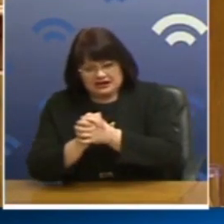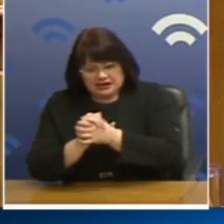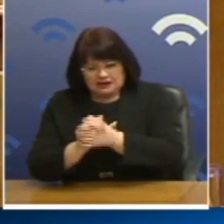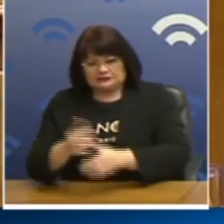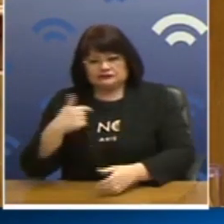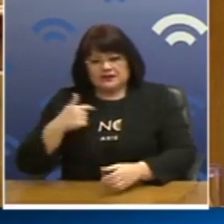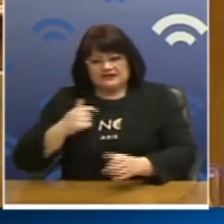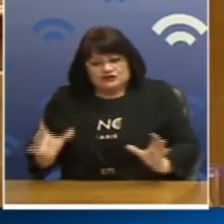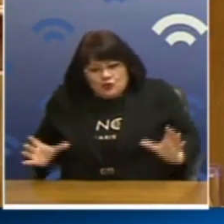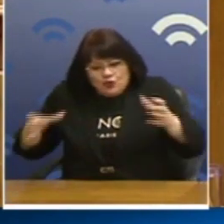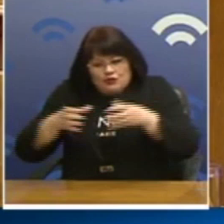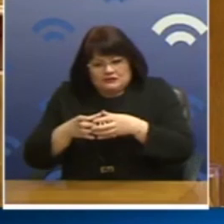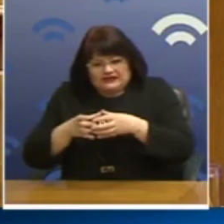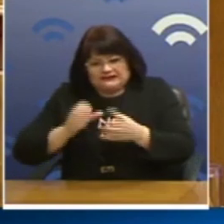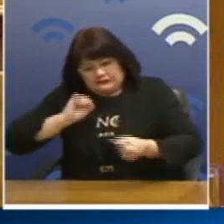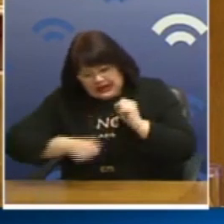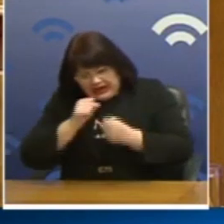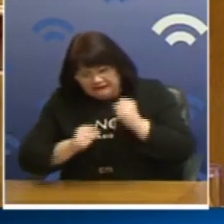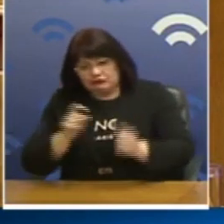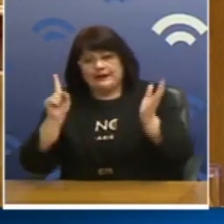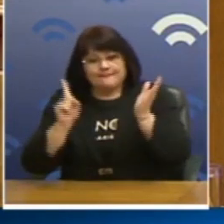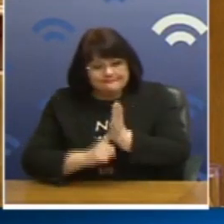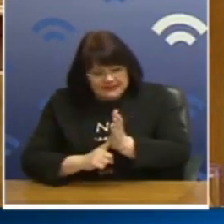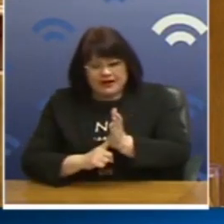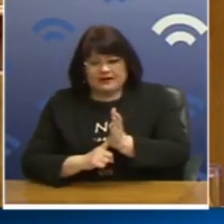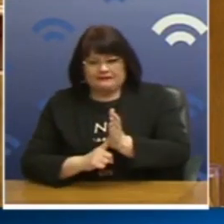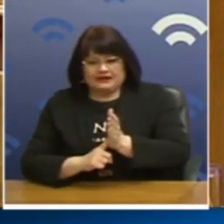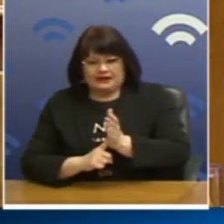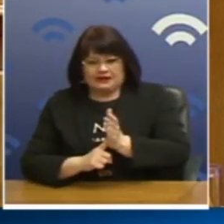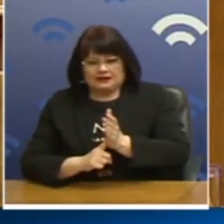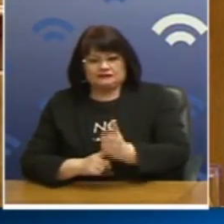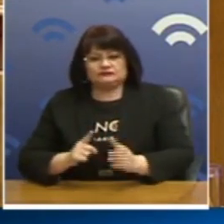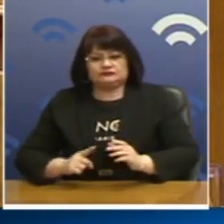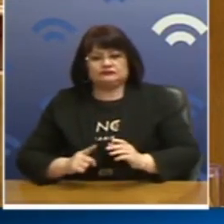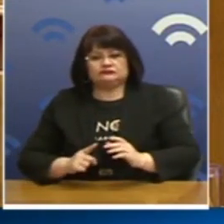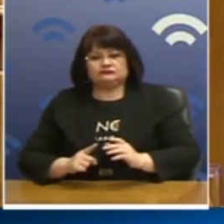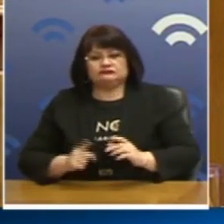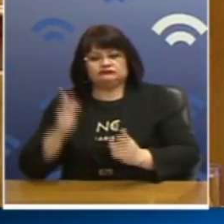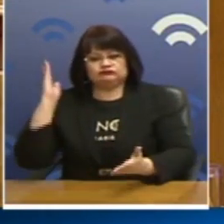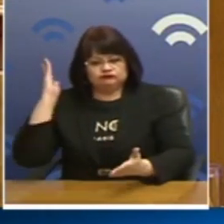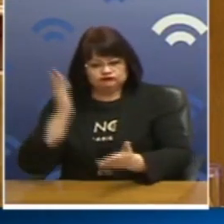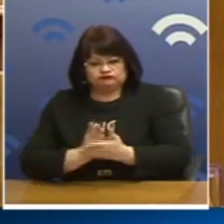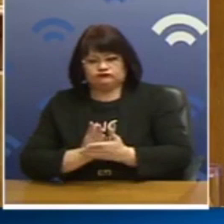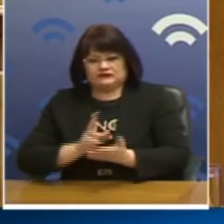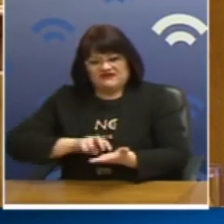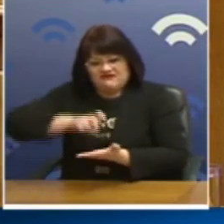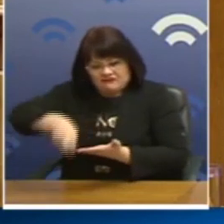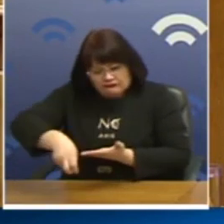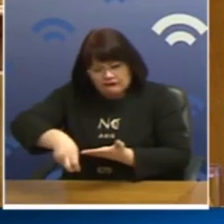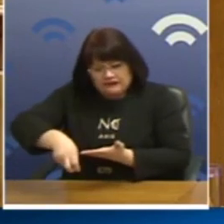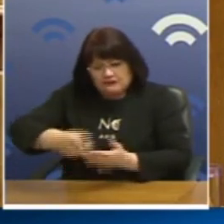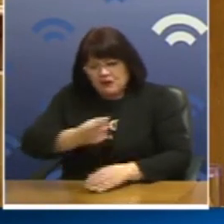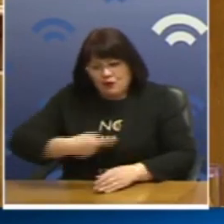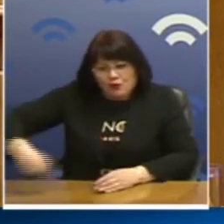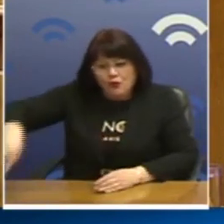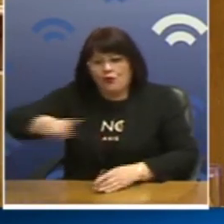μέτωπο, πρέπει να κάνουν ένα αποφασιστικό βήμα όλοι και όλες οι